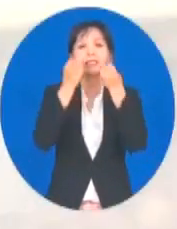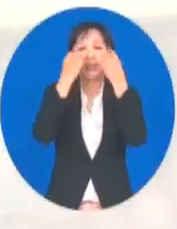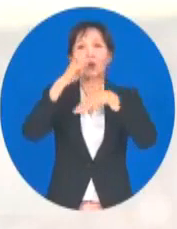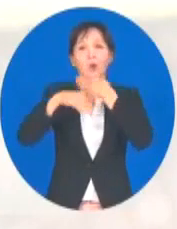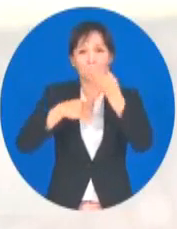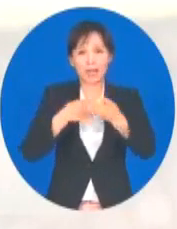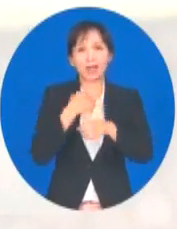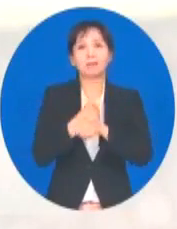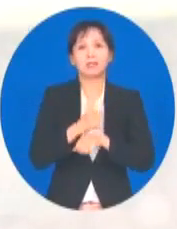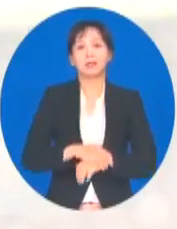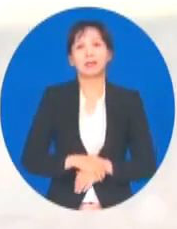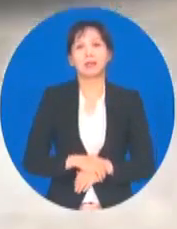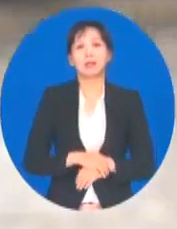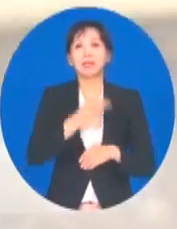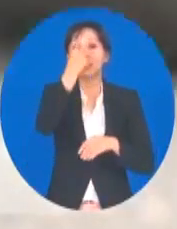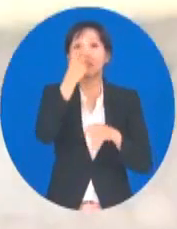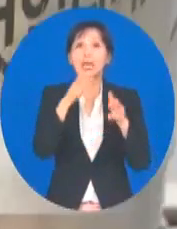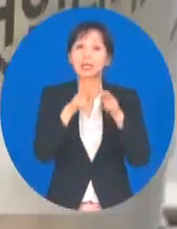교체합니다.